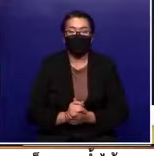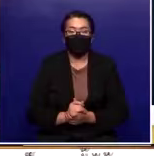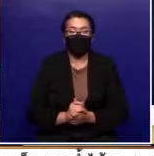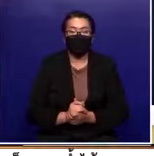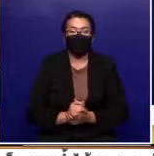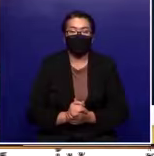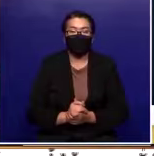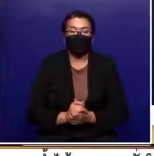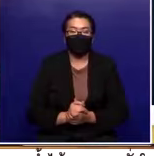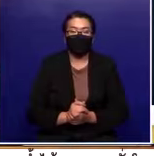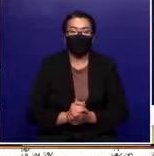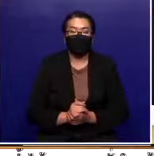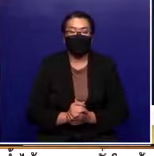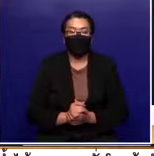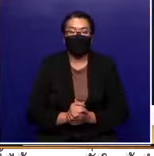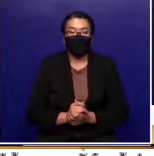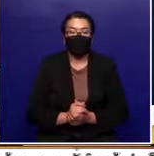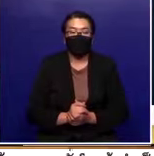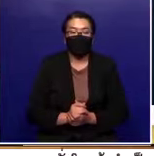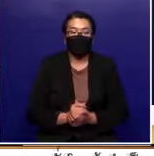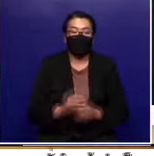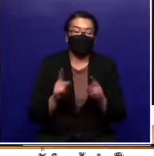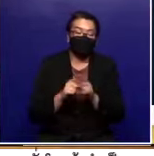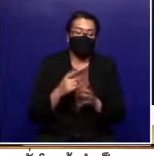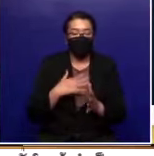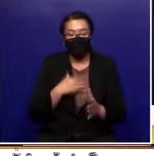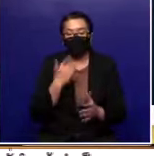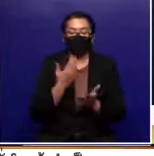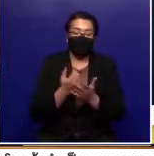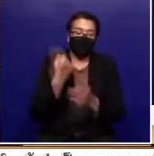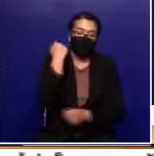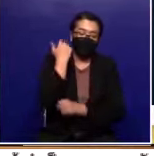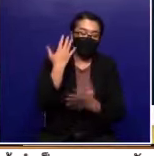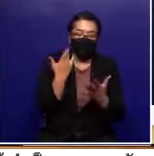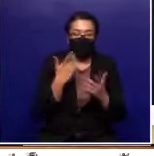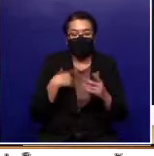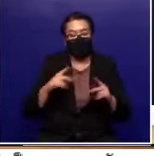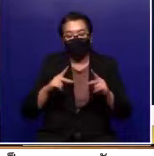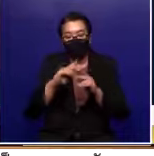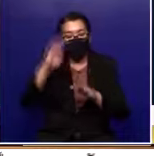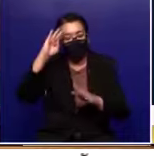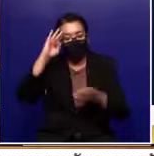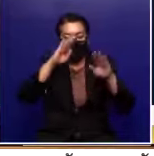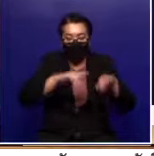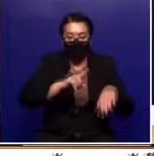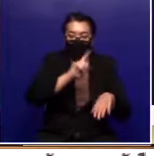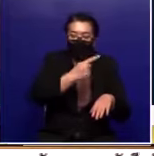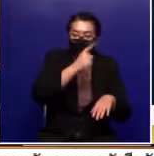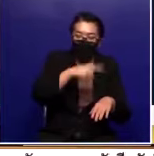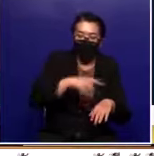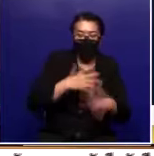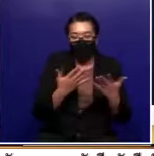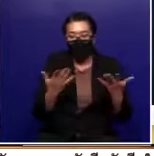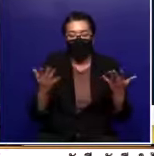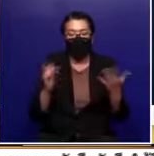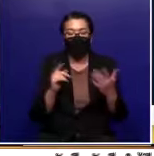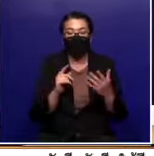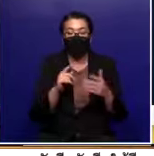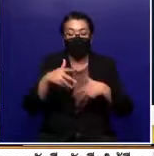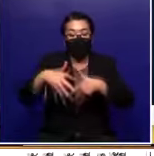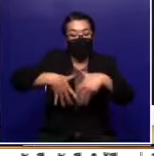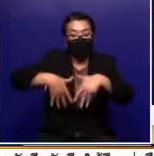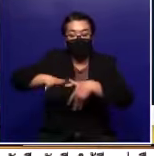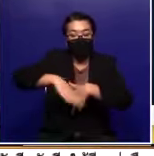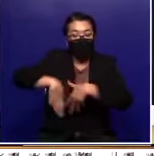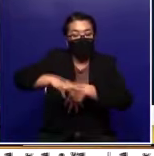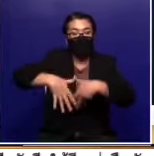คือนี่ฮะมันไม่ใช่แค่มาพูดโอ้ยเราแก้ไขเราลดงบประมาณกลาโหมเราลดไป11,000โน่นนี่นั่นประชาชนครับ